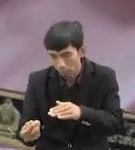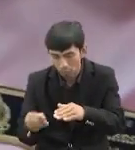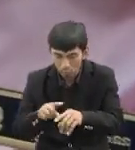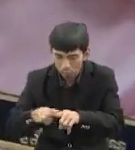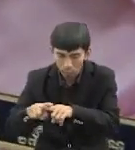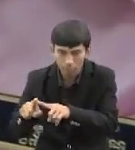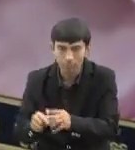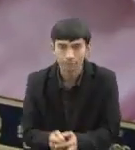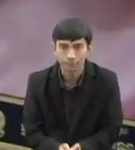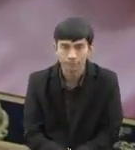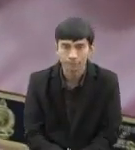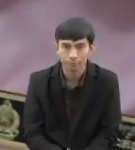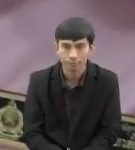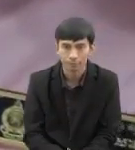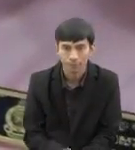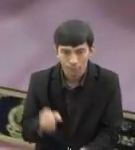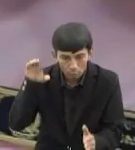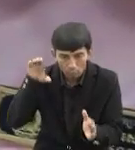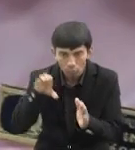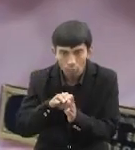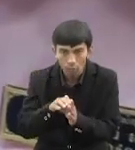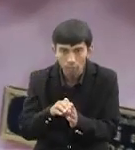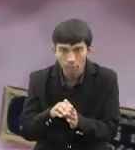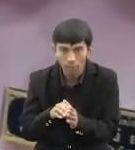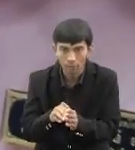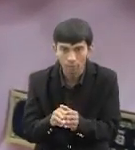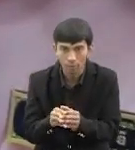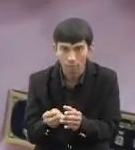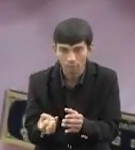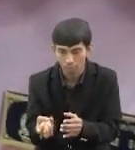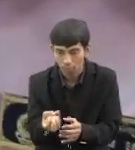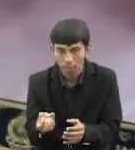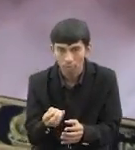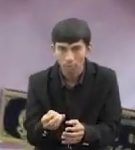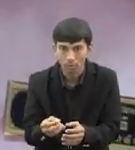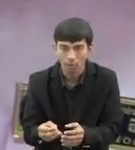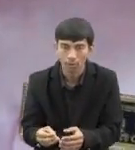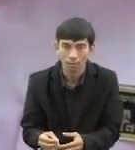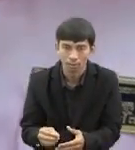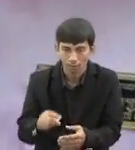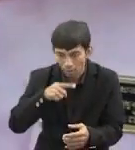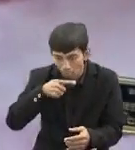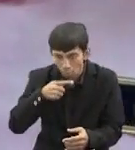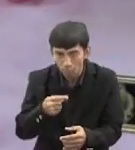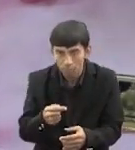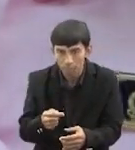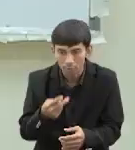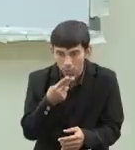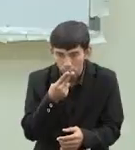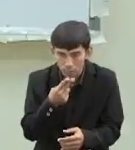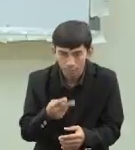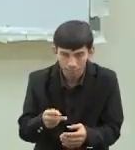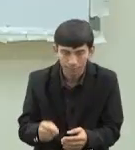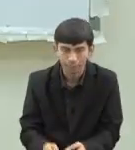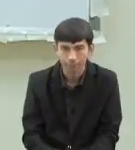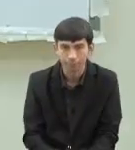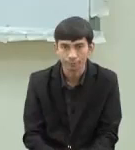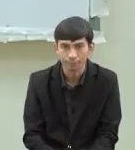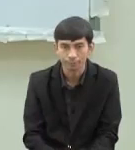chà mơ rụp hiệp ấy con miên sơ bô thà nam chu chà nâng miên đầm nam xên xên kia chì trái mẹ nè con